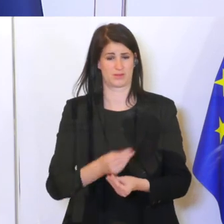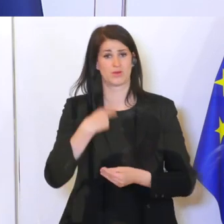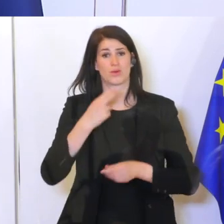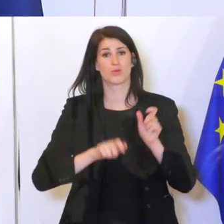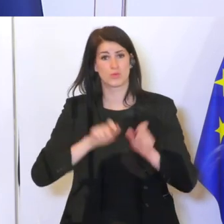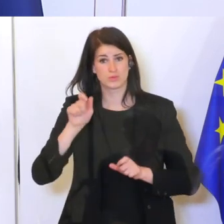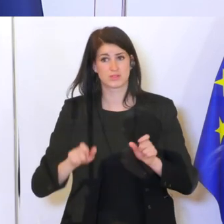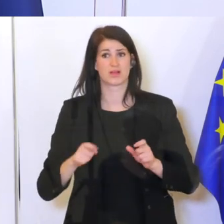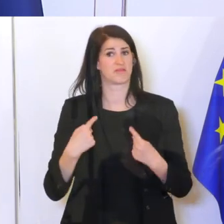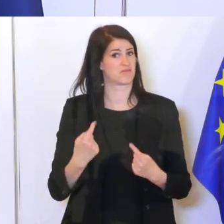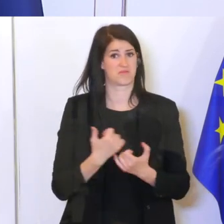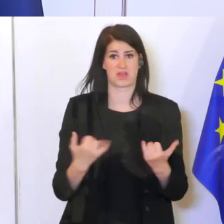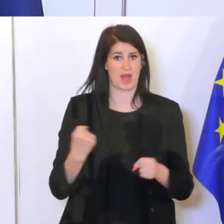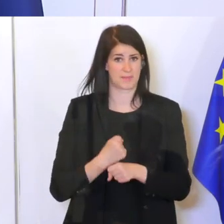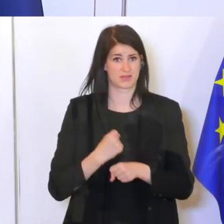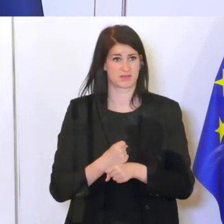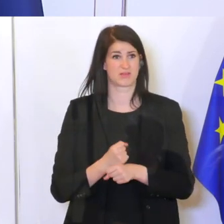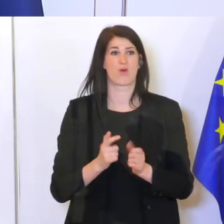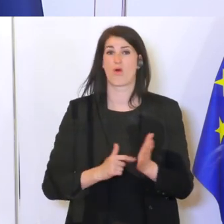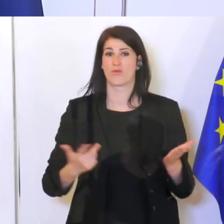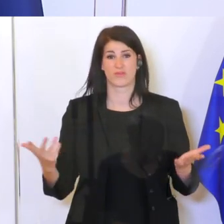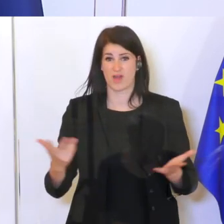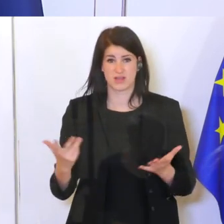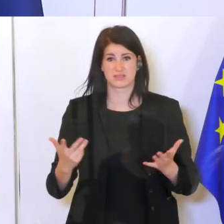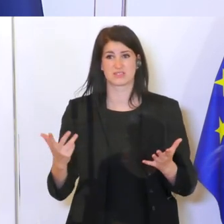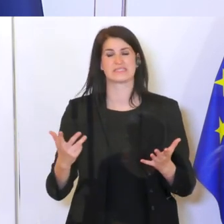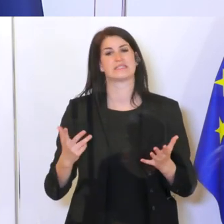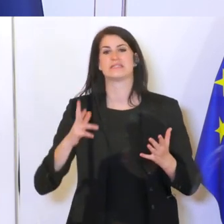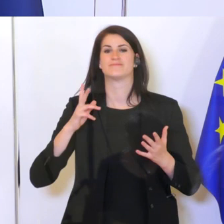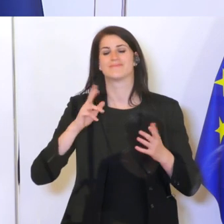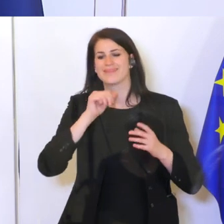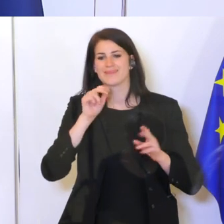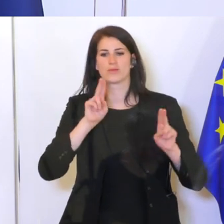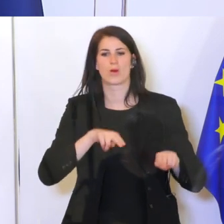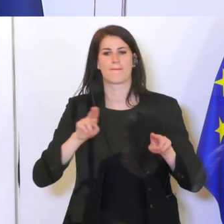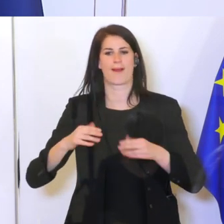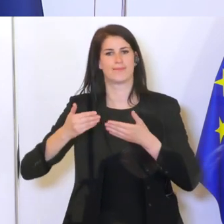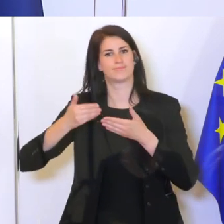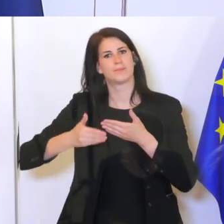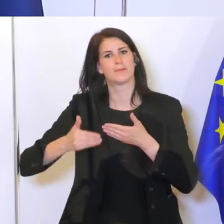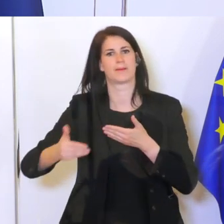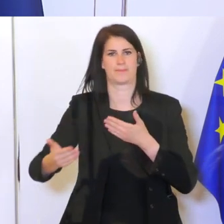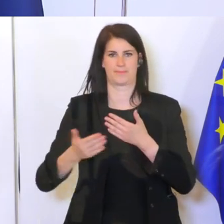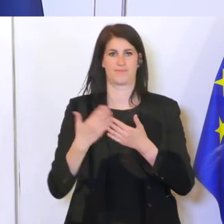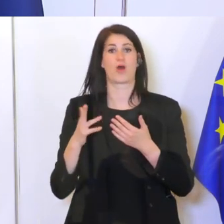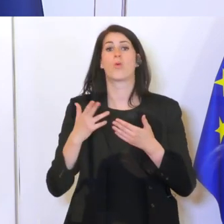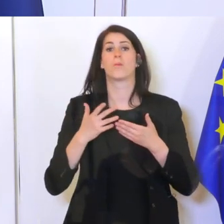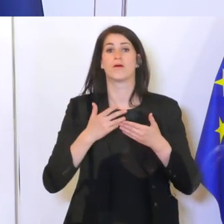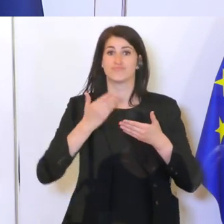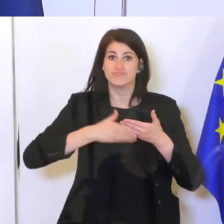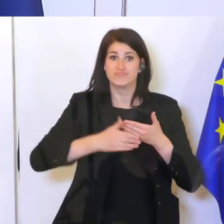Künstlerinnen und Künstler arbeiten oft und durchwegs in atypischen Verhältnissen. Sie haben unregelmäßige